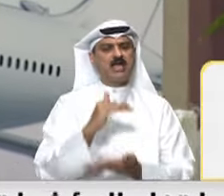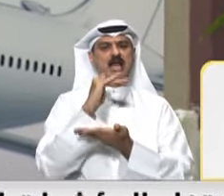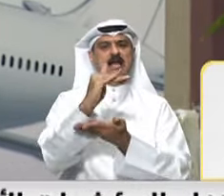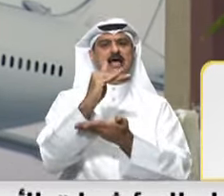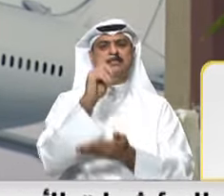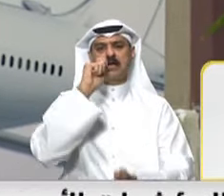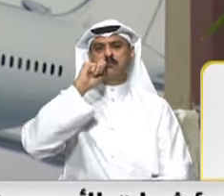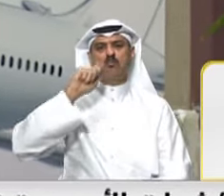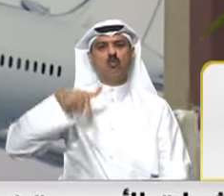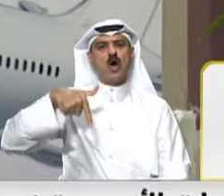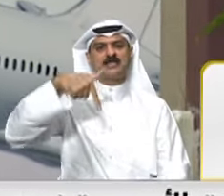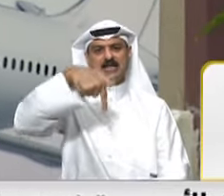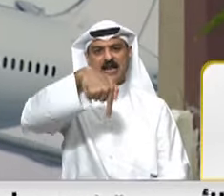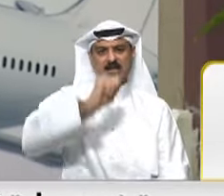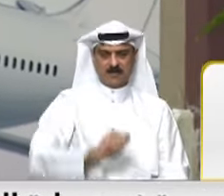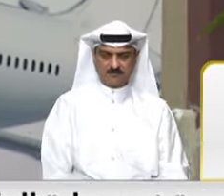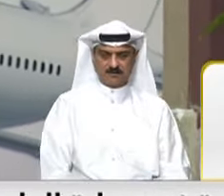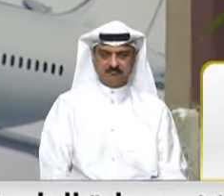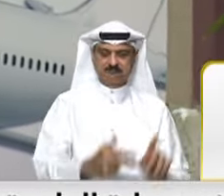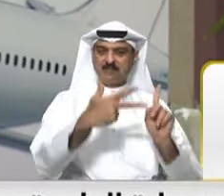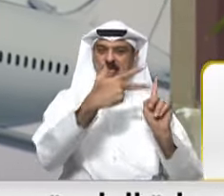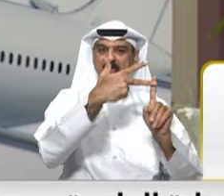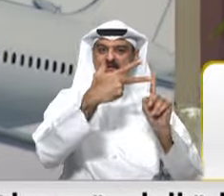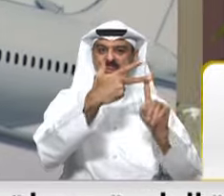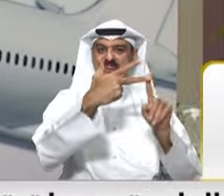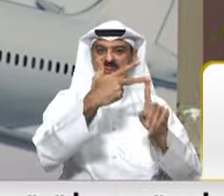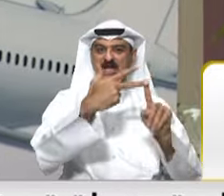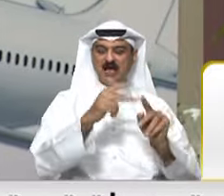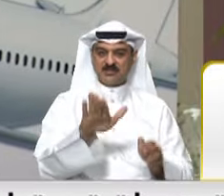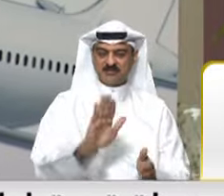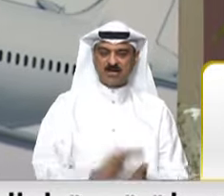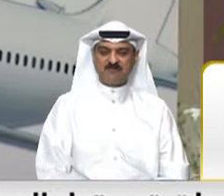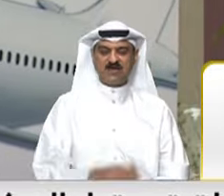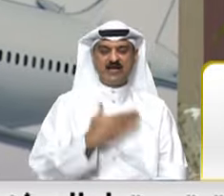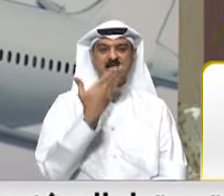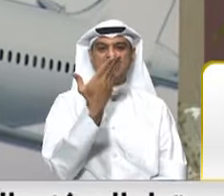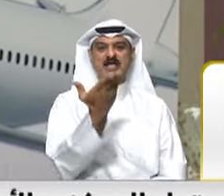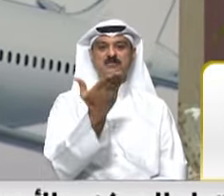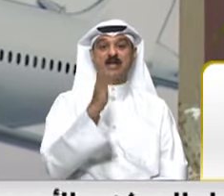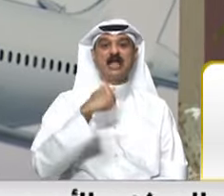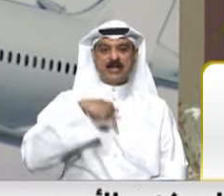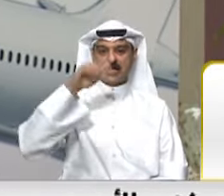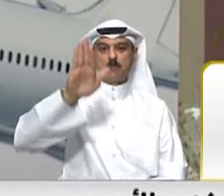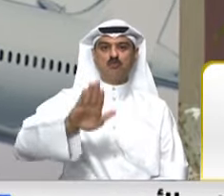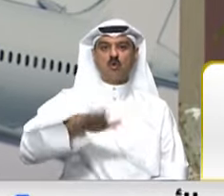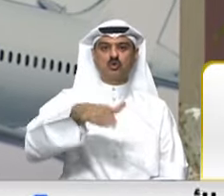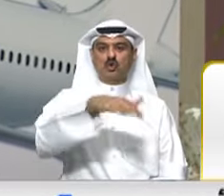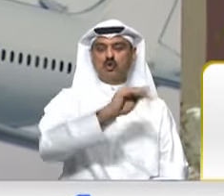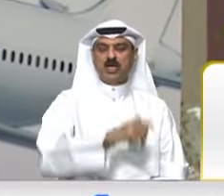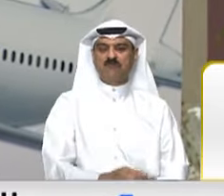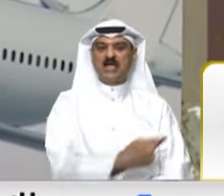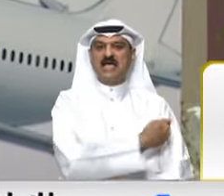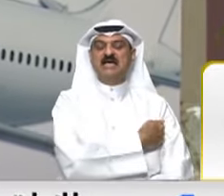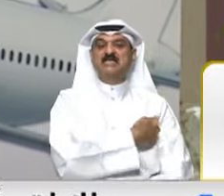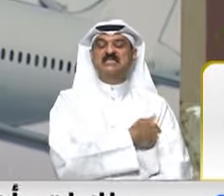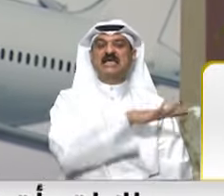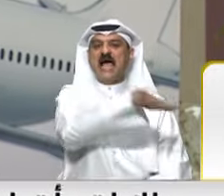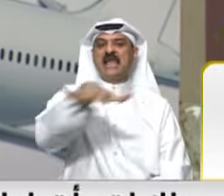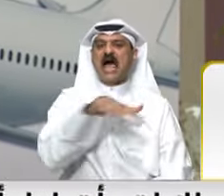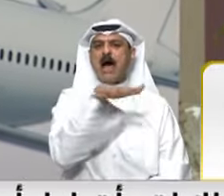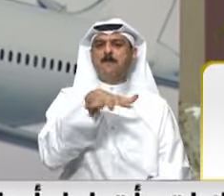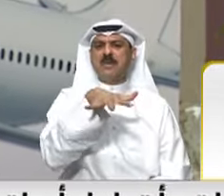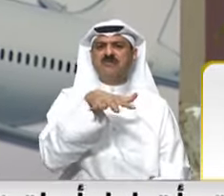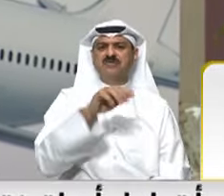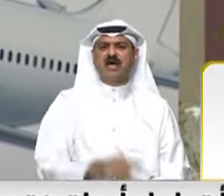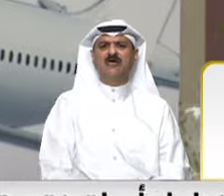المواطن وهو المسار الثاني المسار الثالث اللي احنا نعمل فيه وهو اليوم وجودنا مجال الصحه العامه الصحه